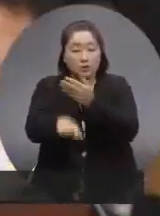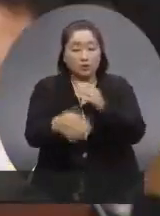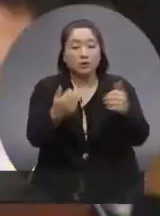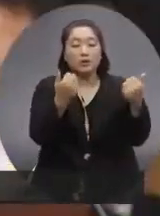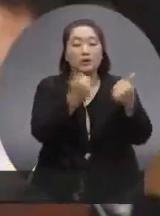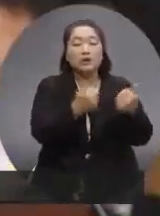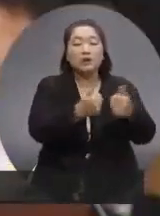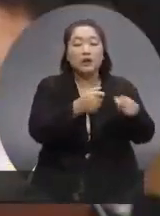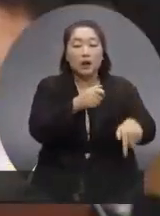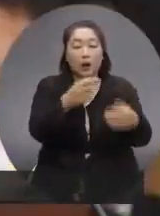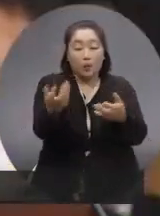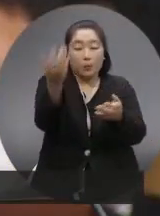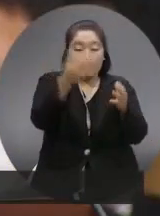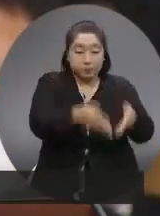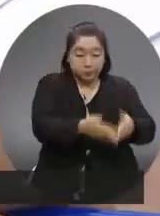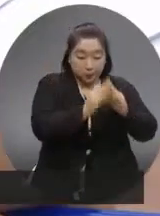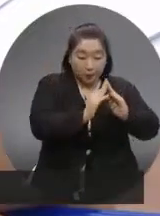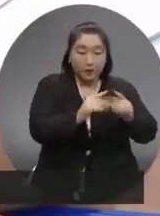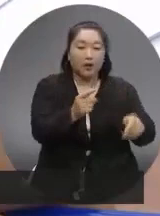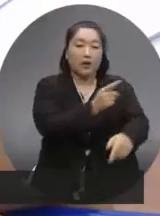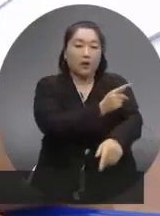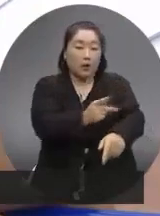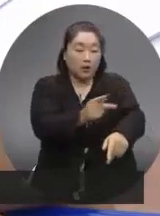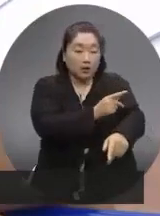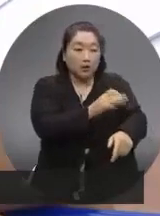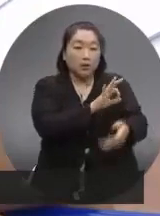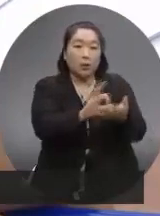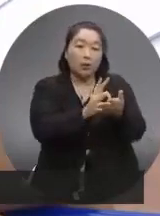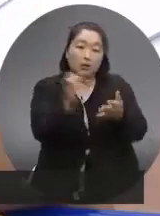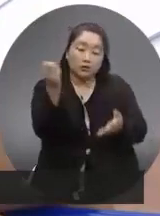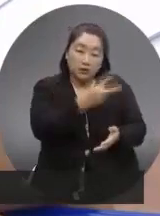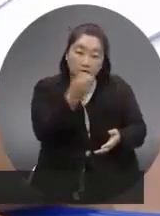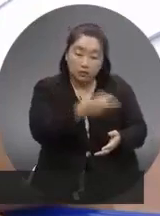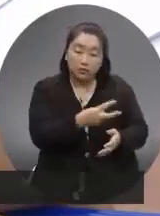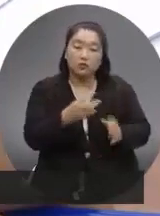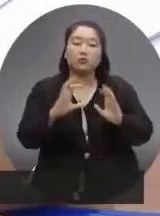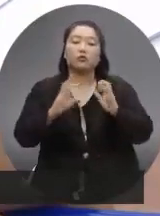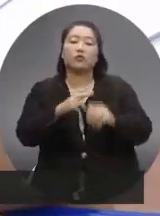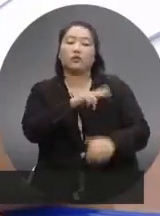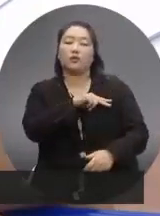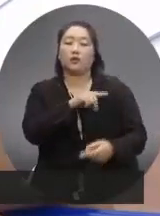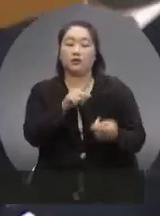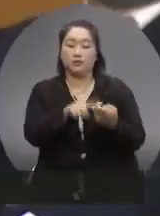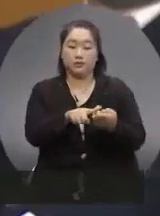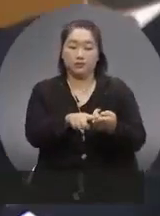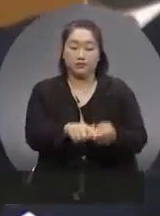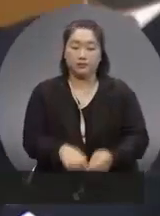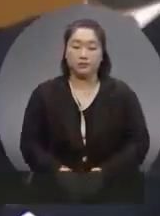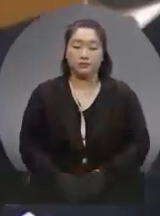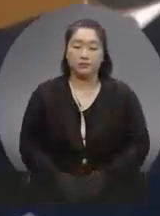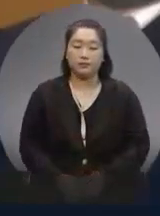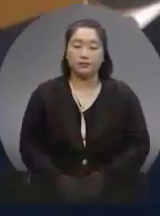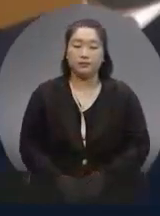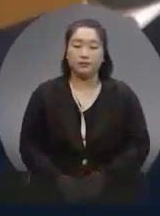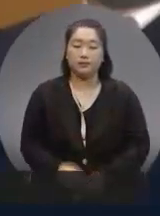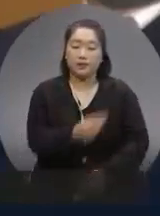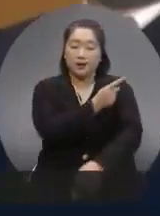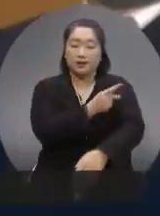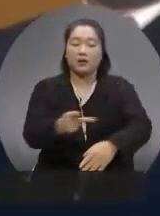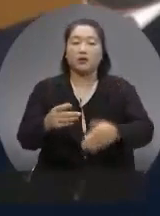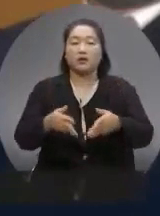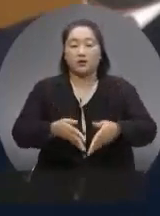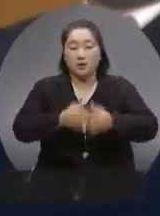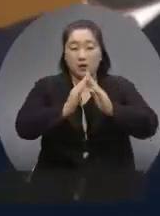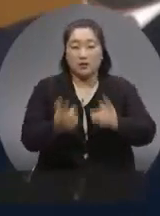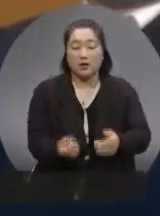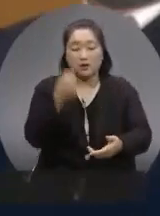들어서면 세종역을 자주 이용하게 될 국회의원들이 대상이었습니다. KTX 세종역 설치를 조속히